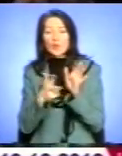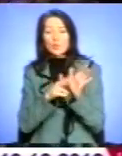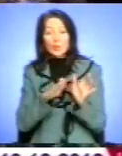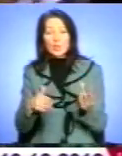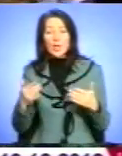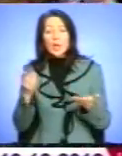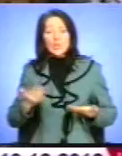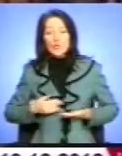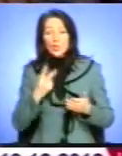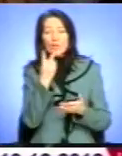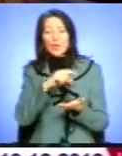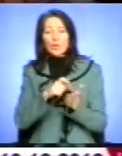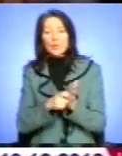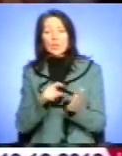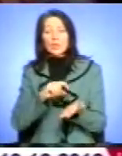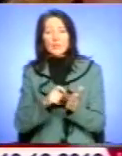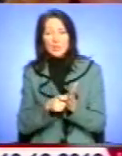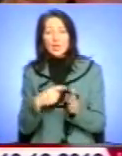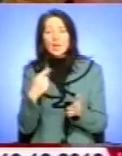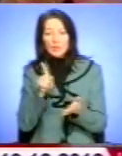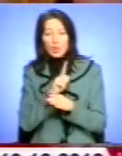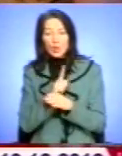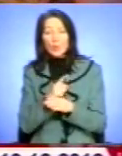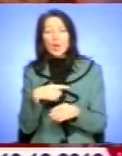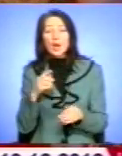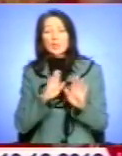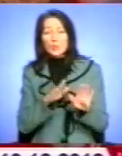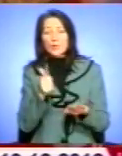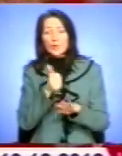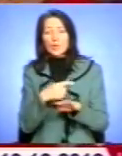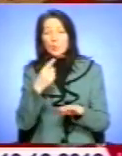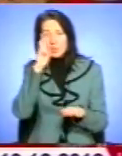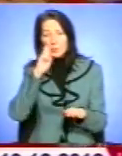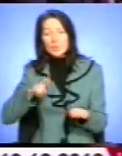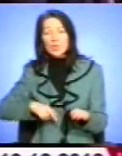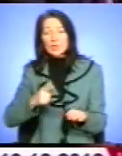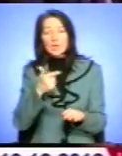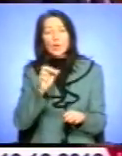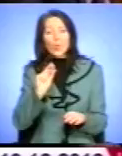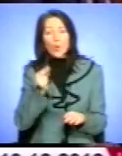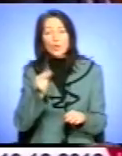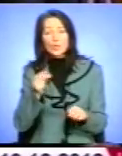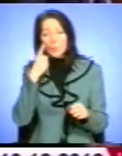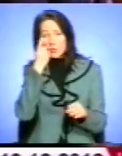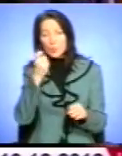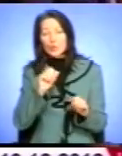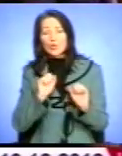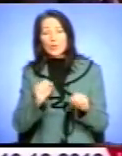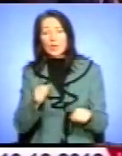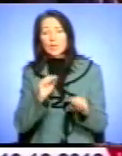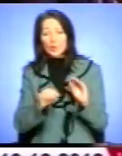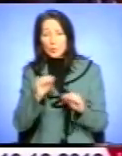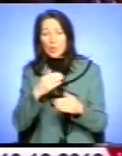мешкають у двокімнатній квартирі обласного центру. Заступник голови облдержадміністрації Петро Гоч повідомив, що влада розробляє програми, втілення